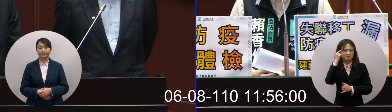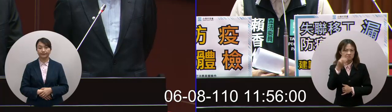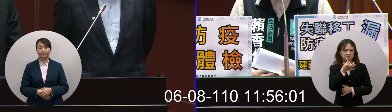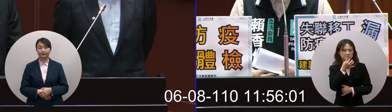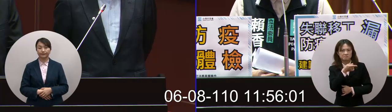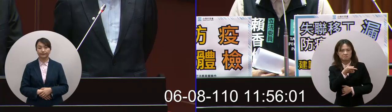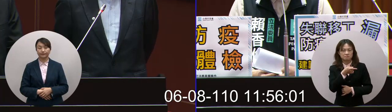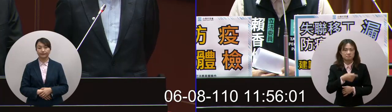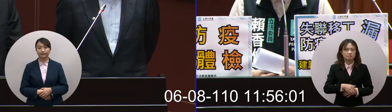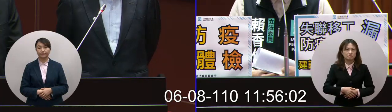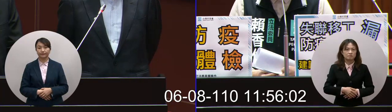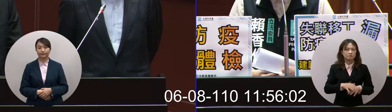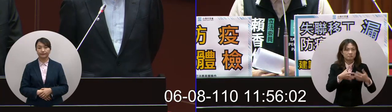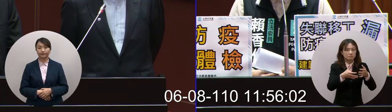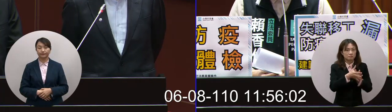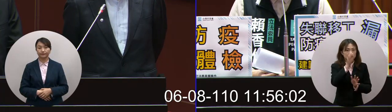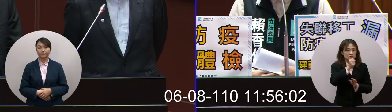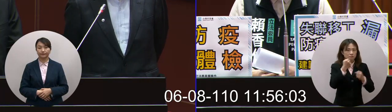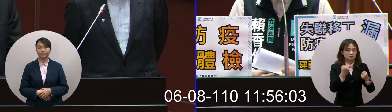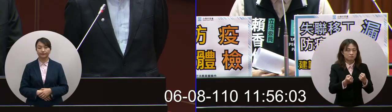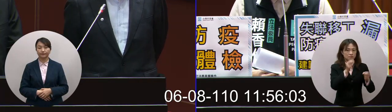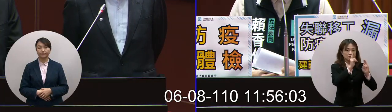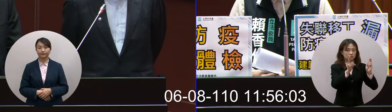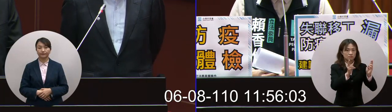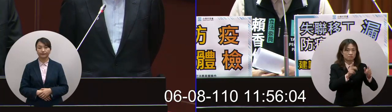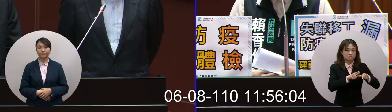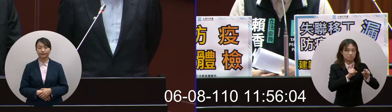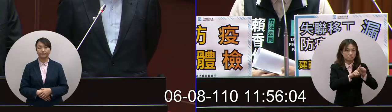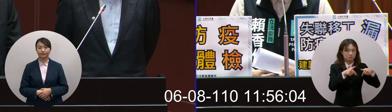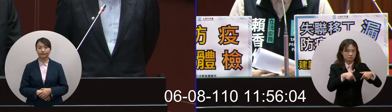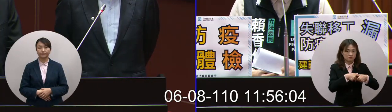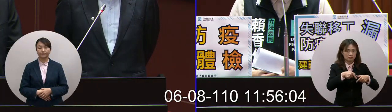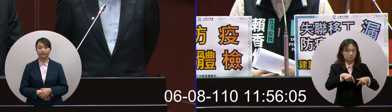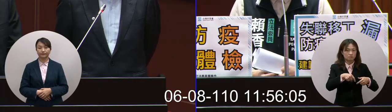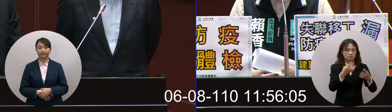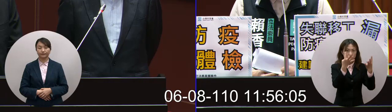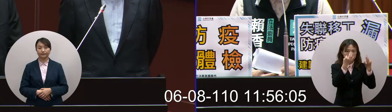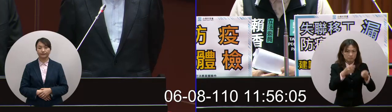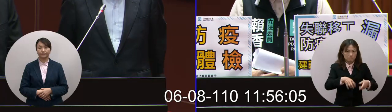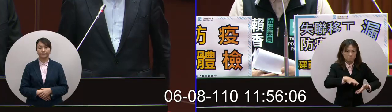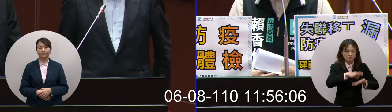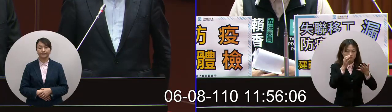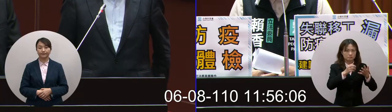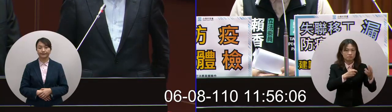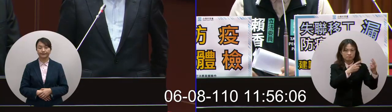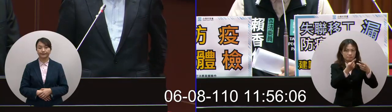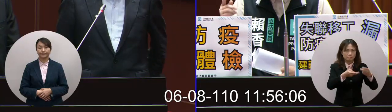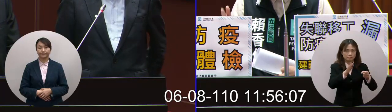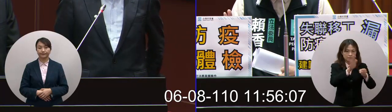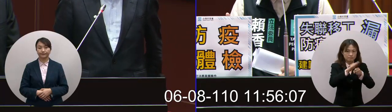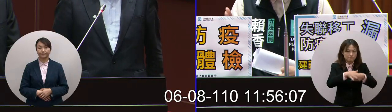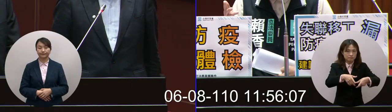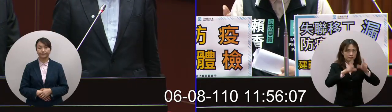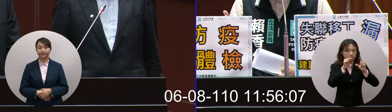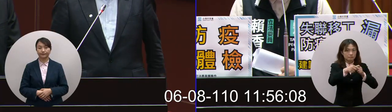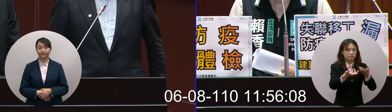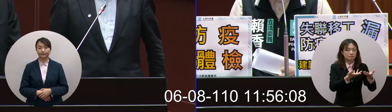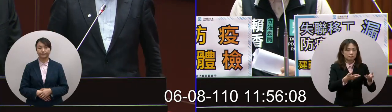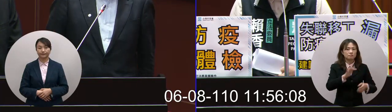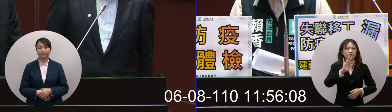您在指挥中心针对一些这个数据的时候提出校正回归，我这里也不细究。但是当时确实